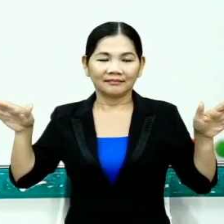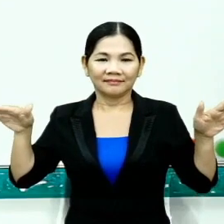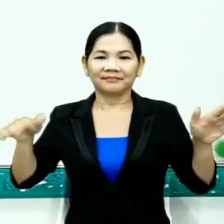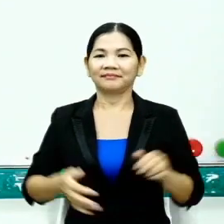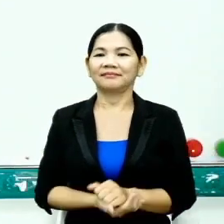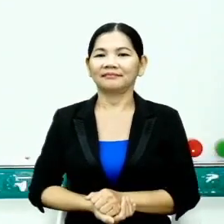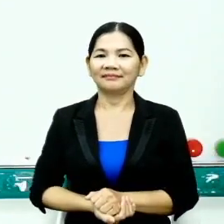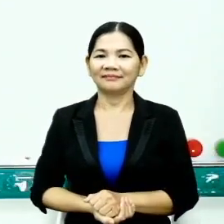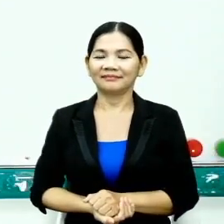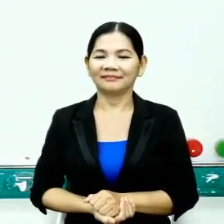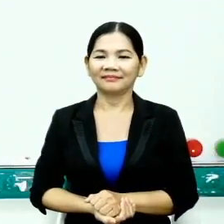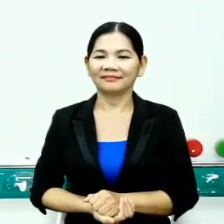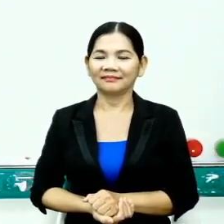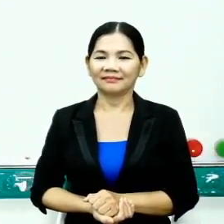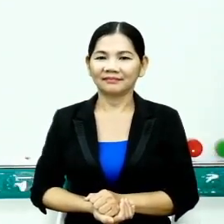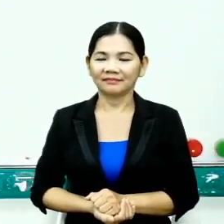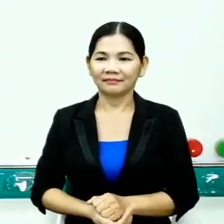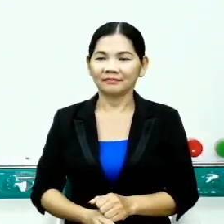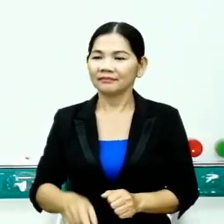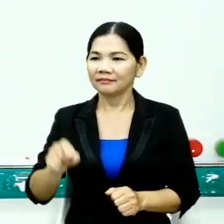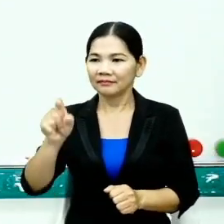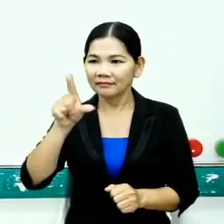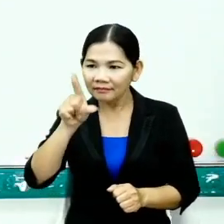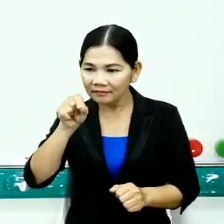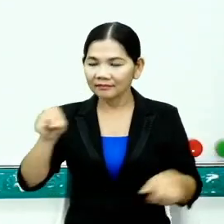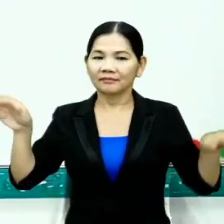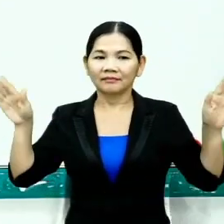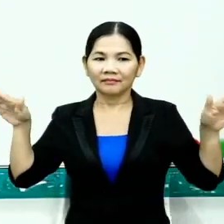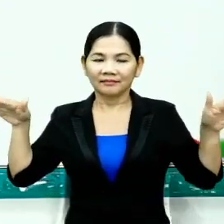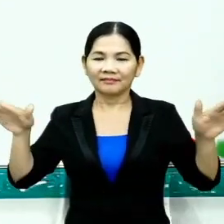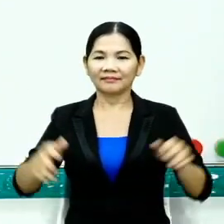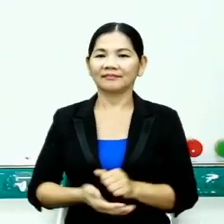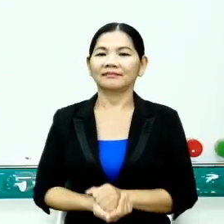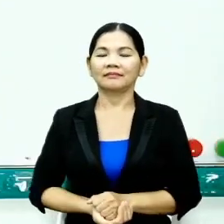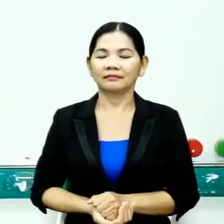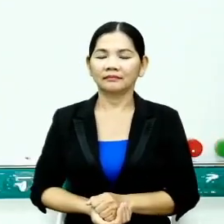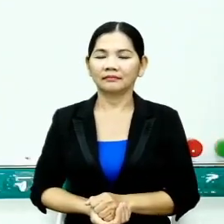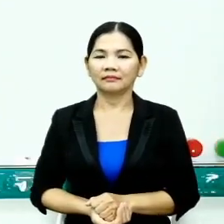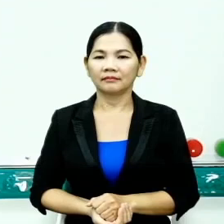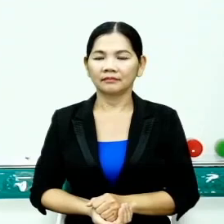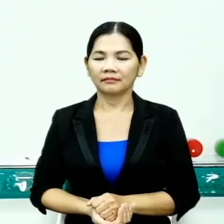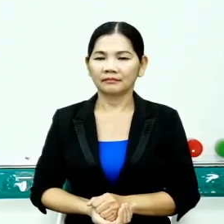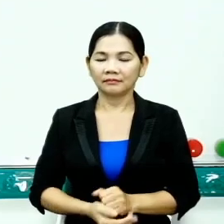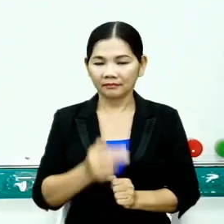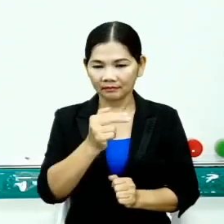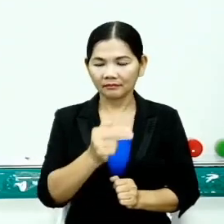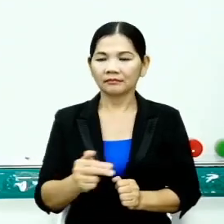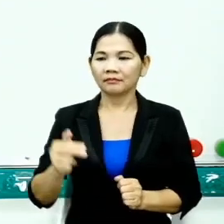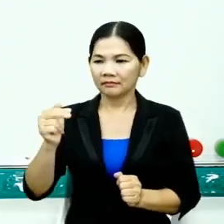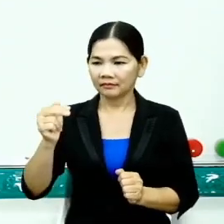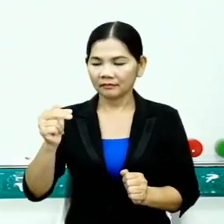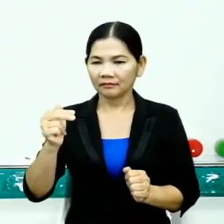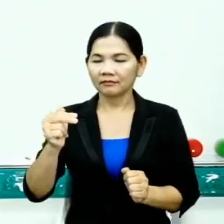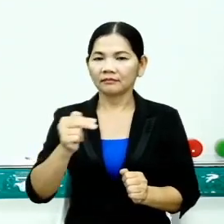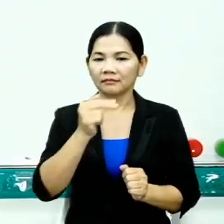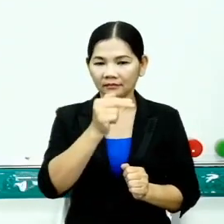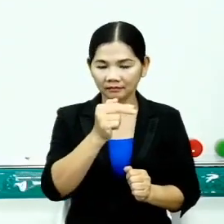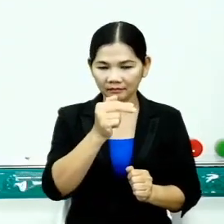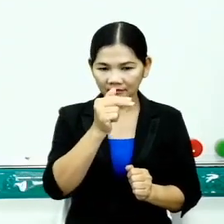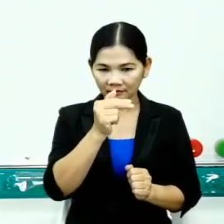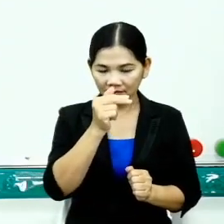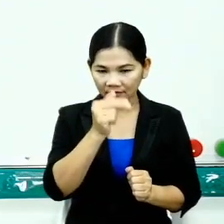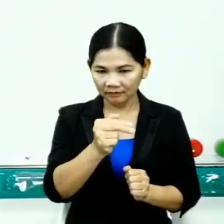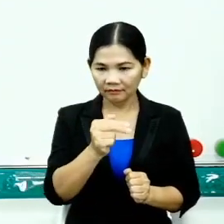ចាកូនទាំងអស់គ្នាគិតមើលពាក្យតទាសរសេរដូចម្ដេចខ្លះចាតទាគឺមានតចាមានអីទៀតកូន